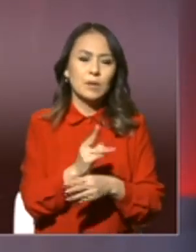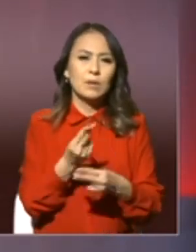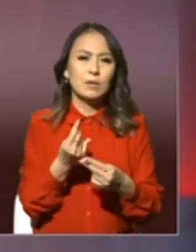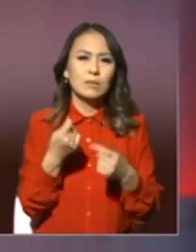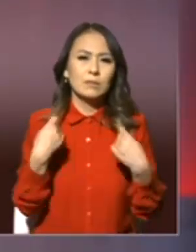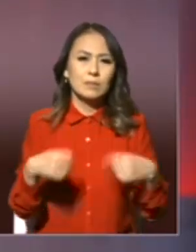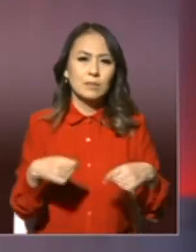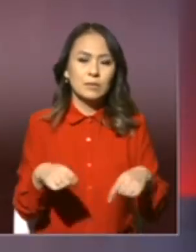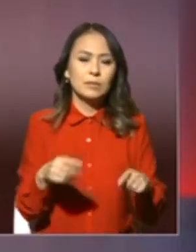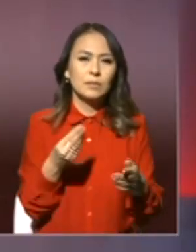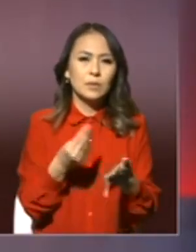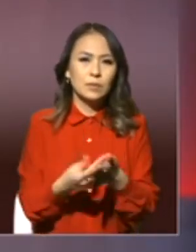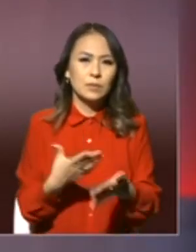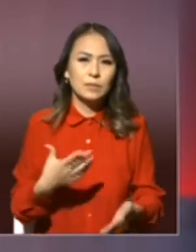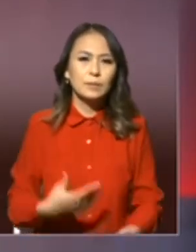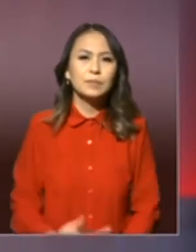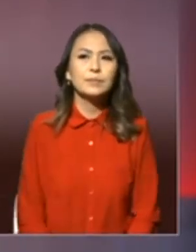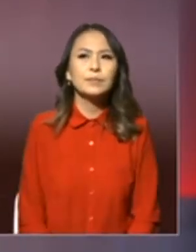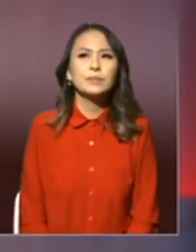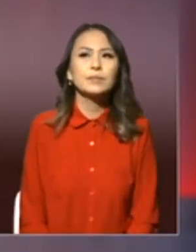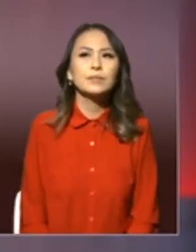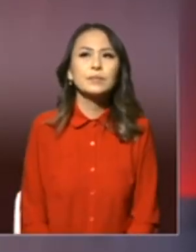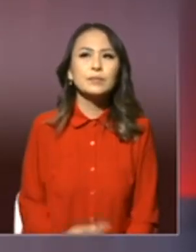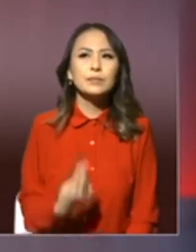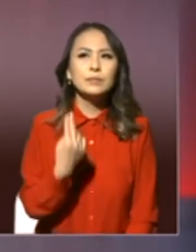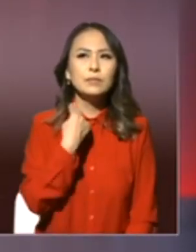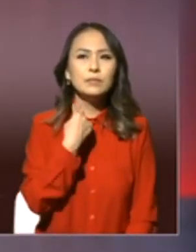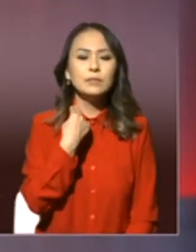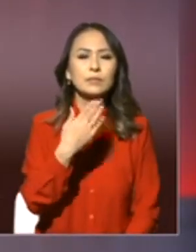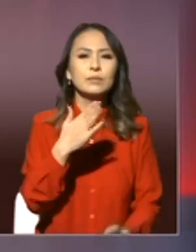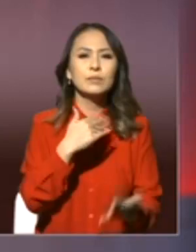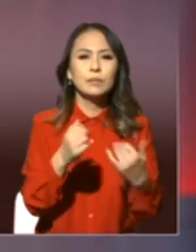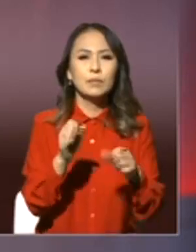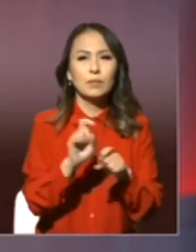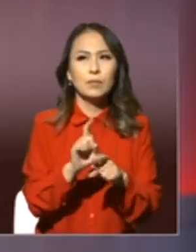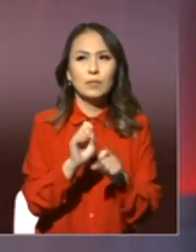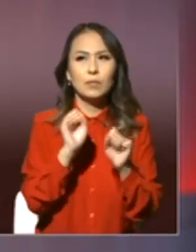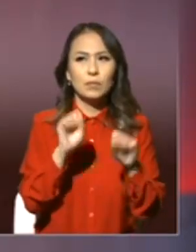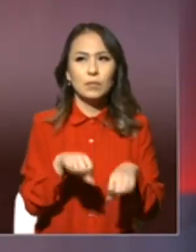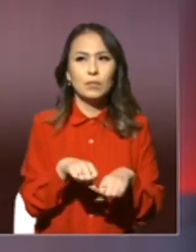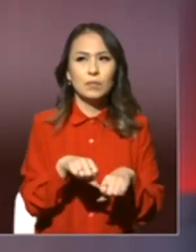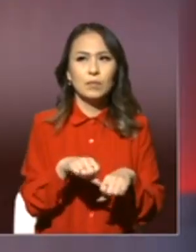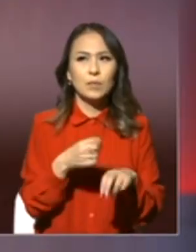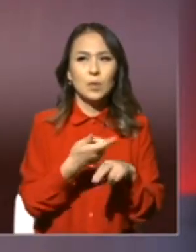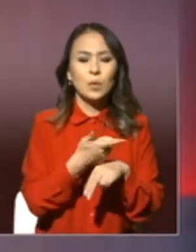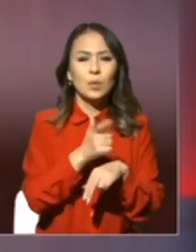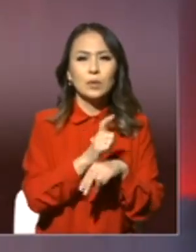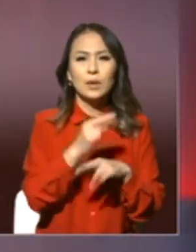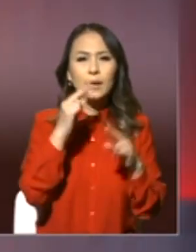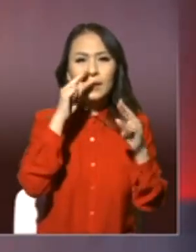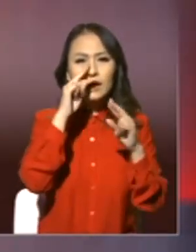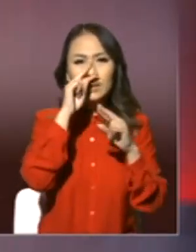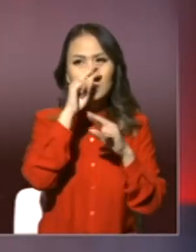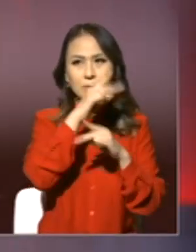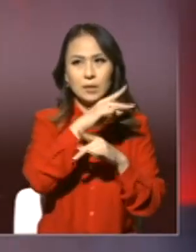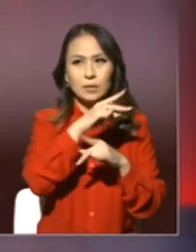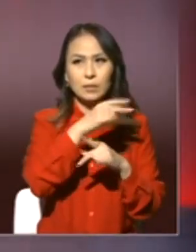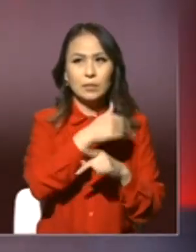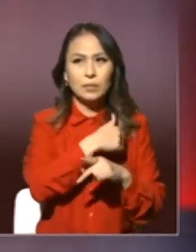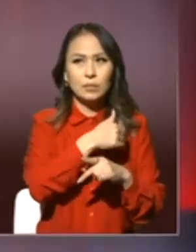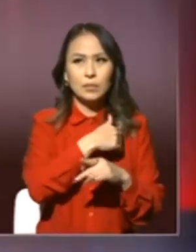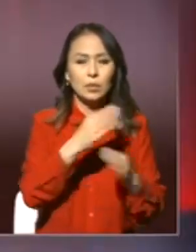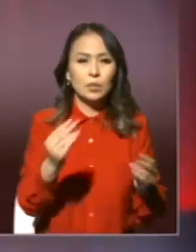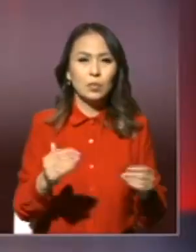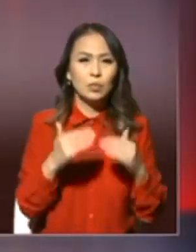сондықтан бағаны өсіреді. Қарызға алып бере береді. Сондай бір фактор бар. Соны өте қайта, яғни көтергісі келе ме,